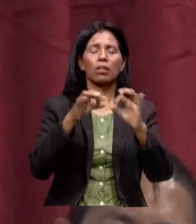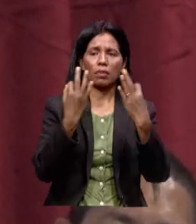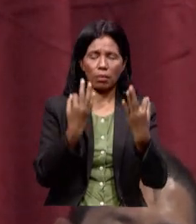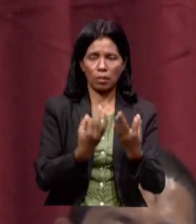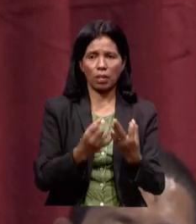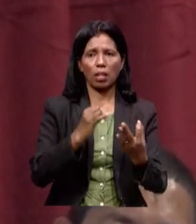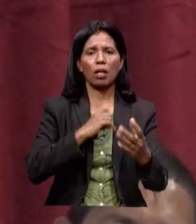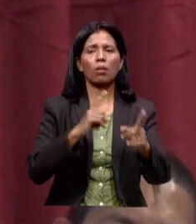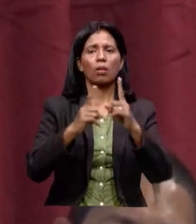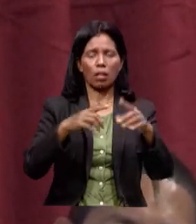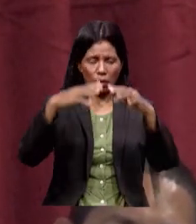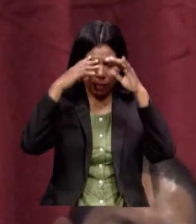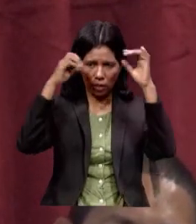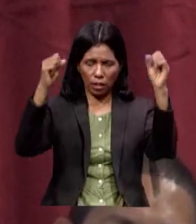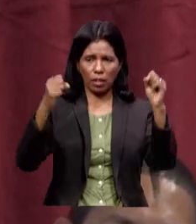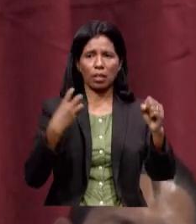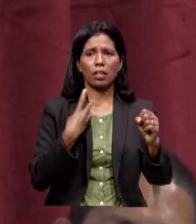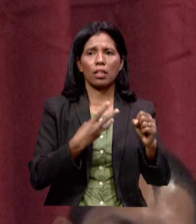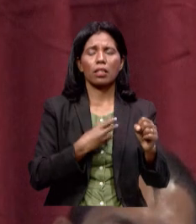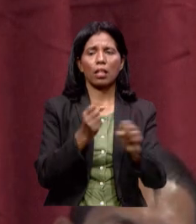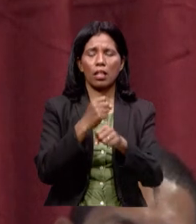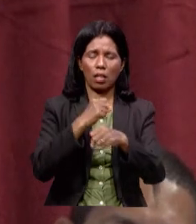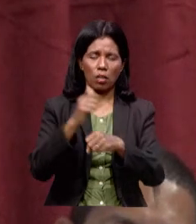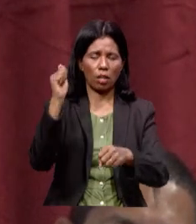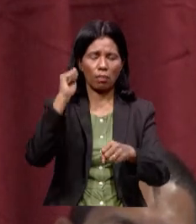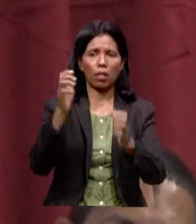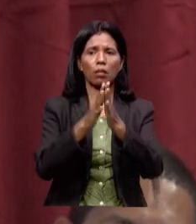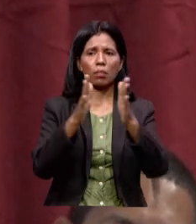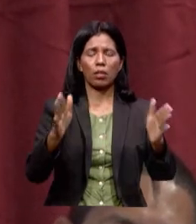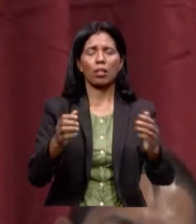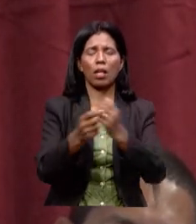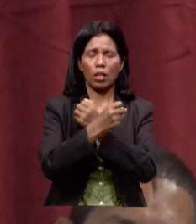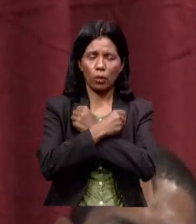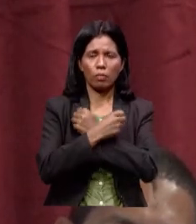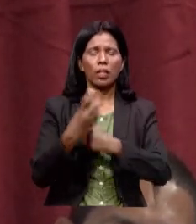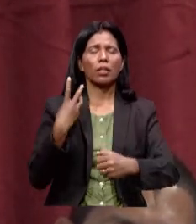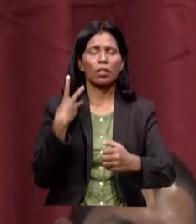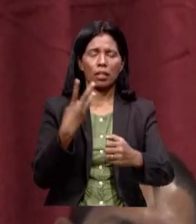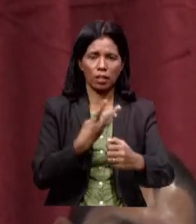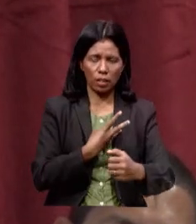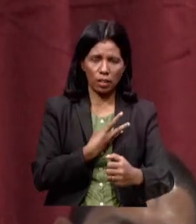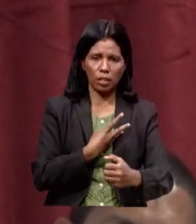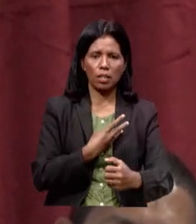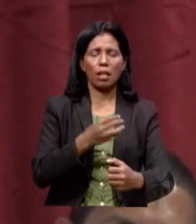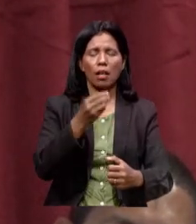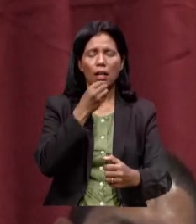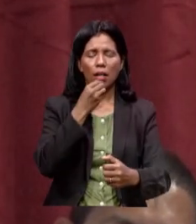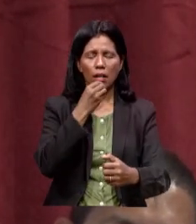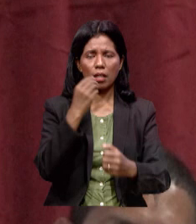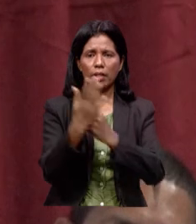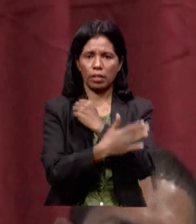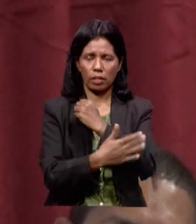nasu silencio, presidente republika. Ita cara kalau kampanye po tidak bahadu itu di perlu terelat. Atau tu komesa hang konsumo hang relat.